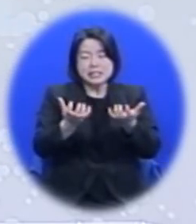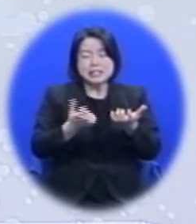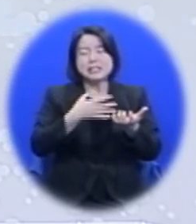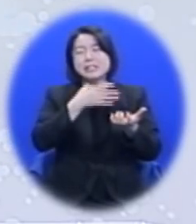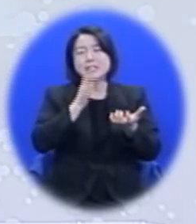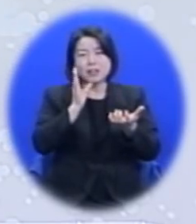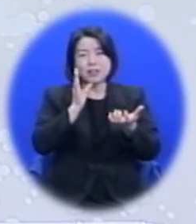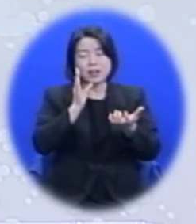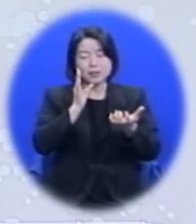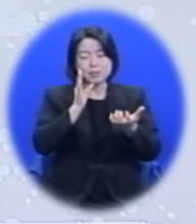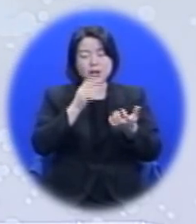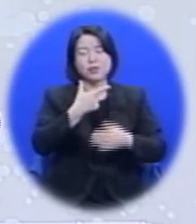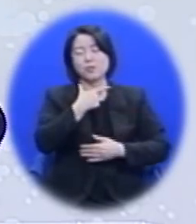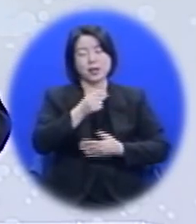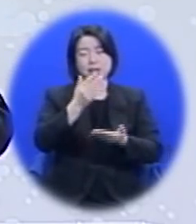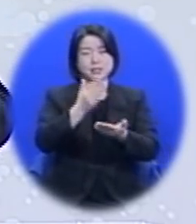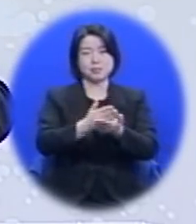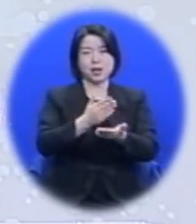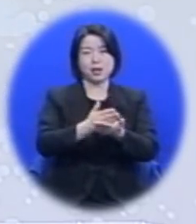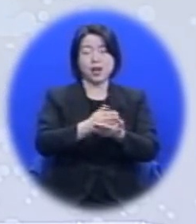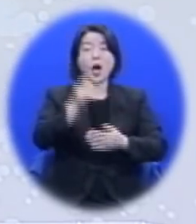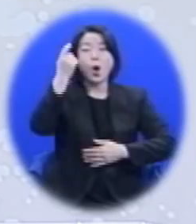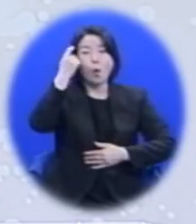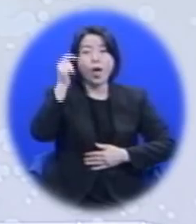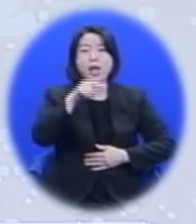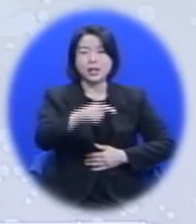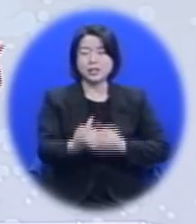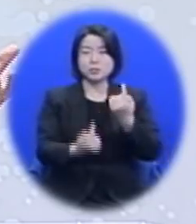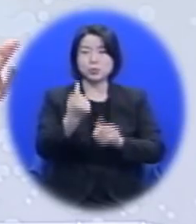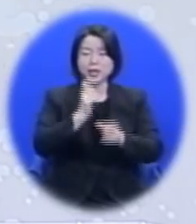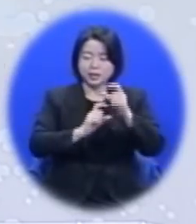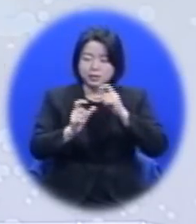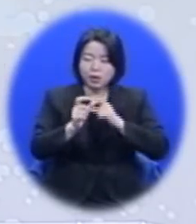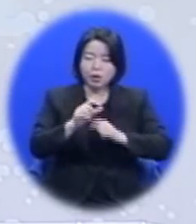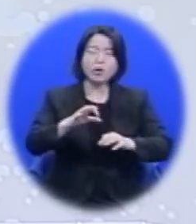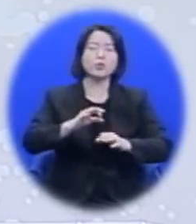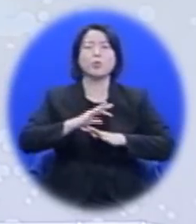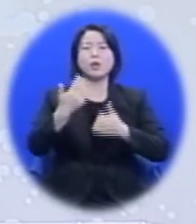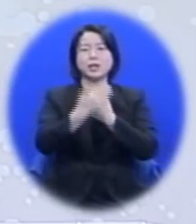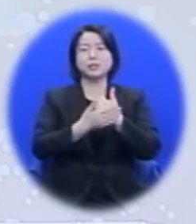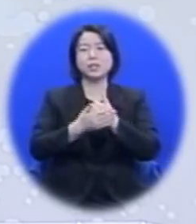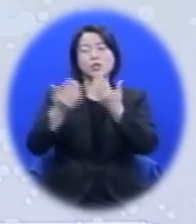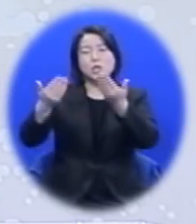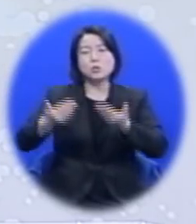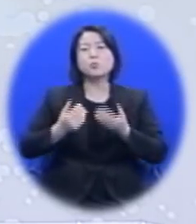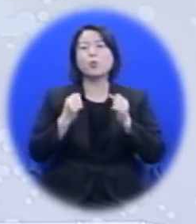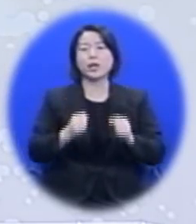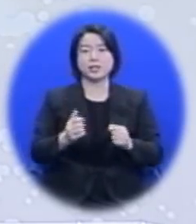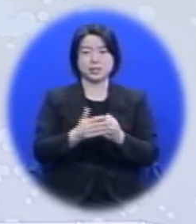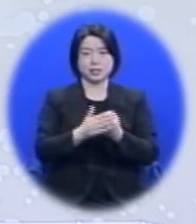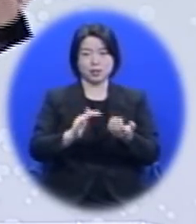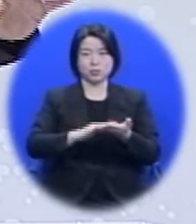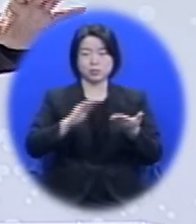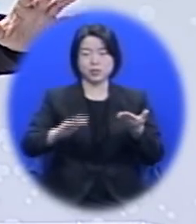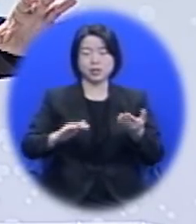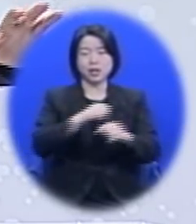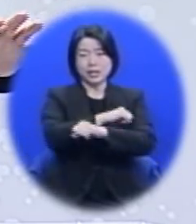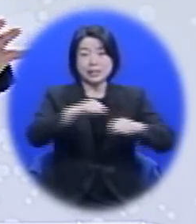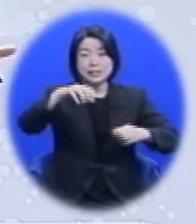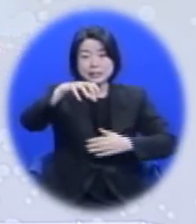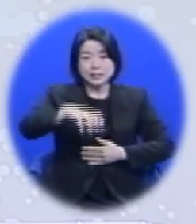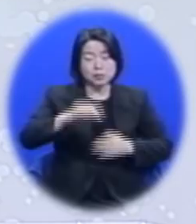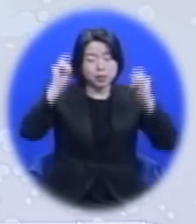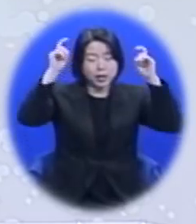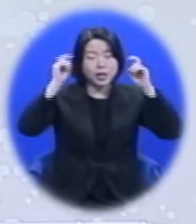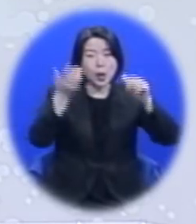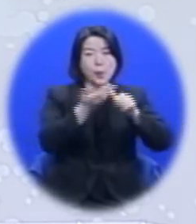말아라. 왜? 그보다도 훨씬 더 놀라운 은혜를 저에게 주고 계시니까. 들판의 목동과 지금의